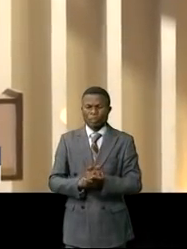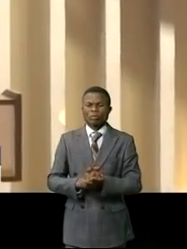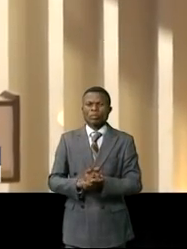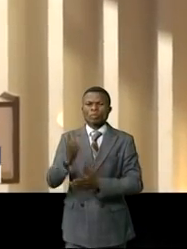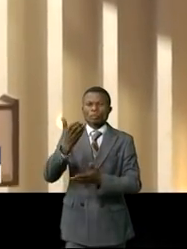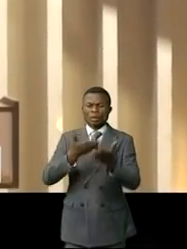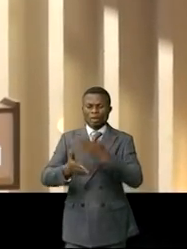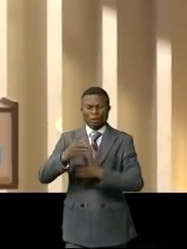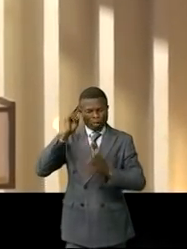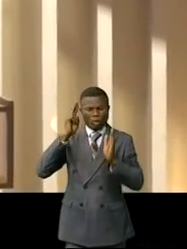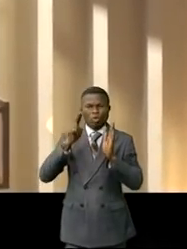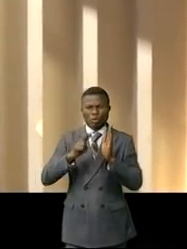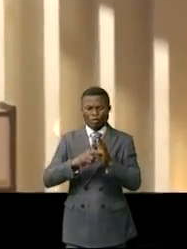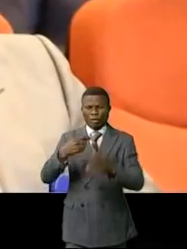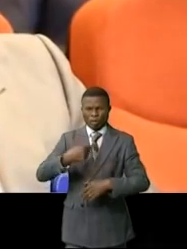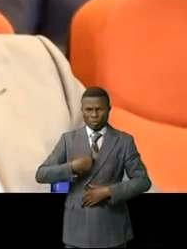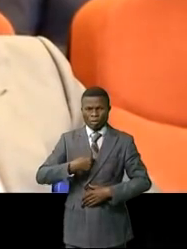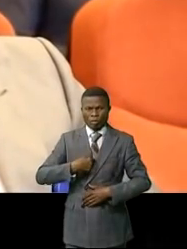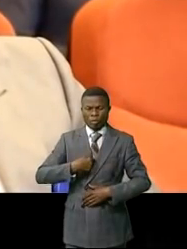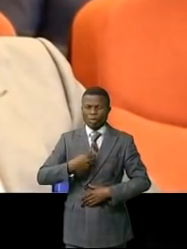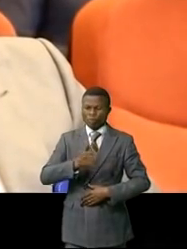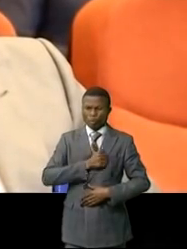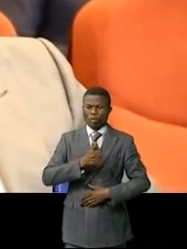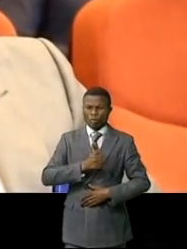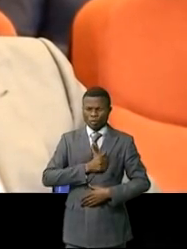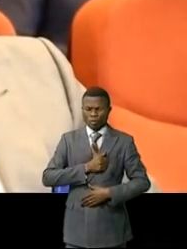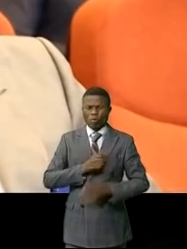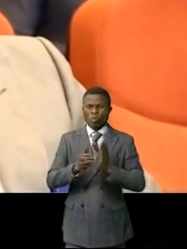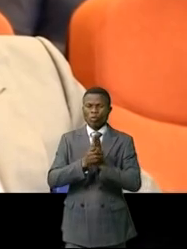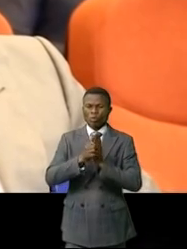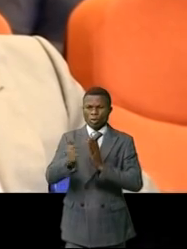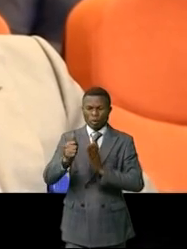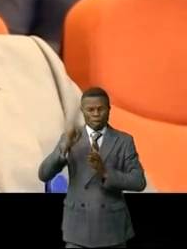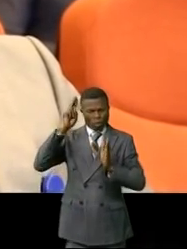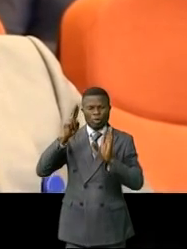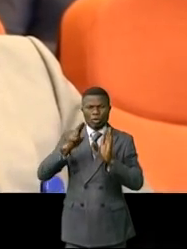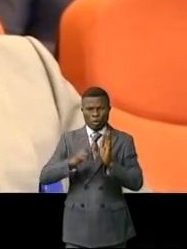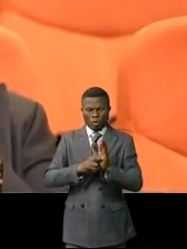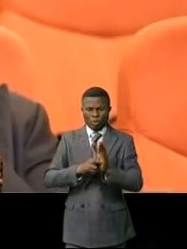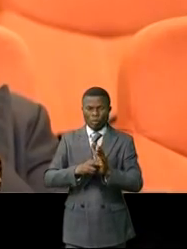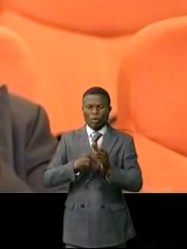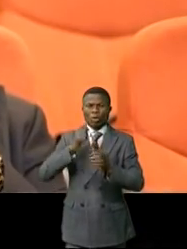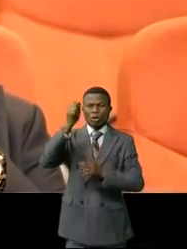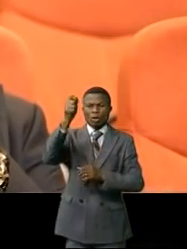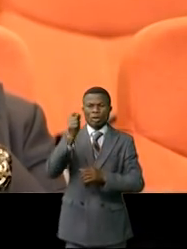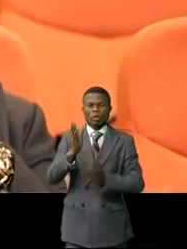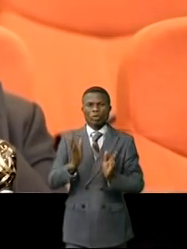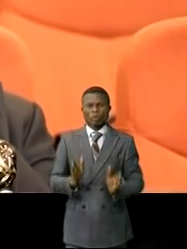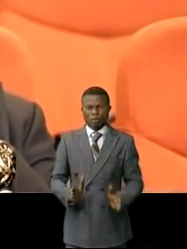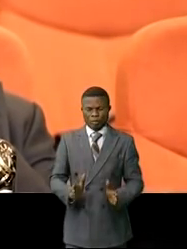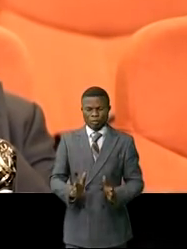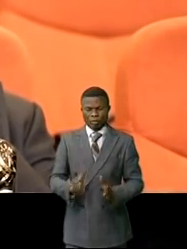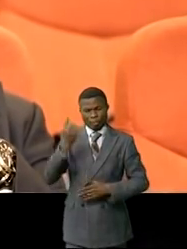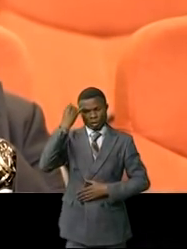ce gouvernement que j'ai judicieusement qualifié de gouvernement des guerriers. Le